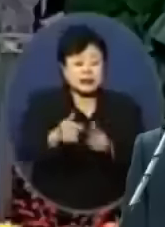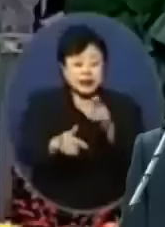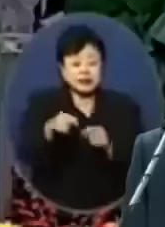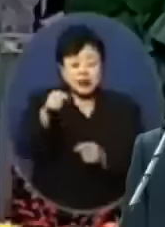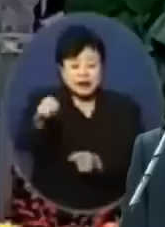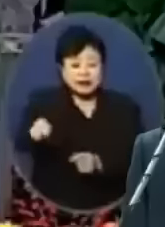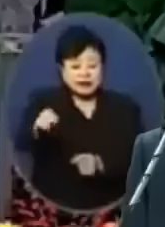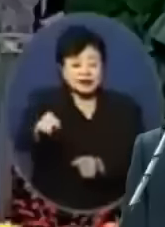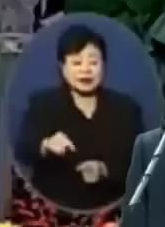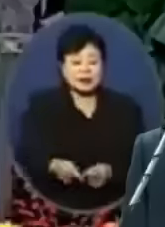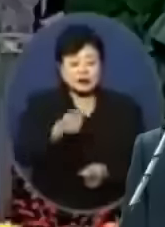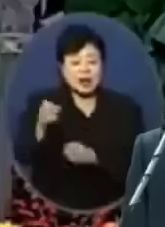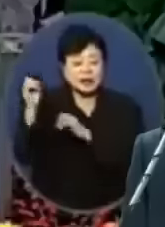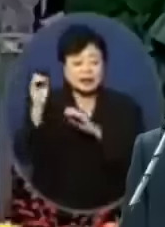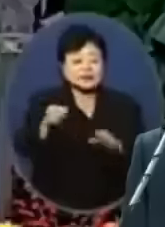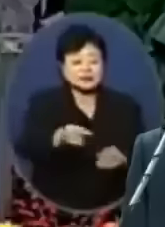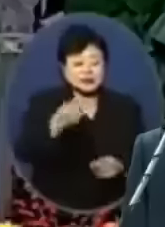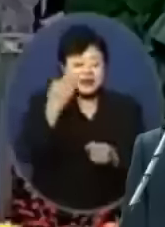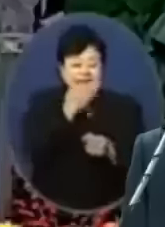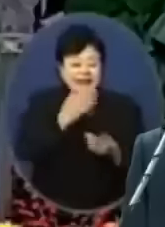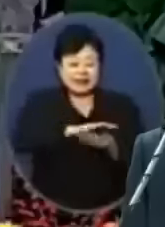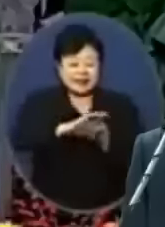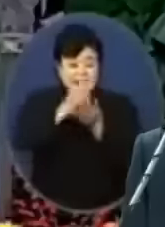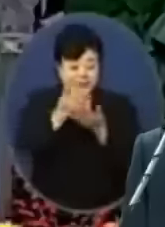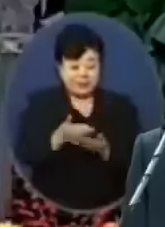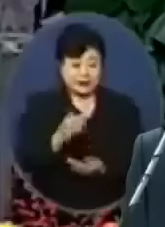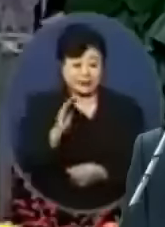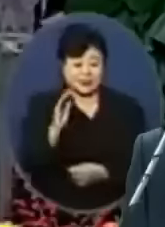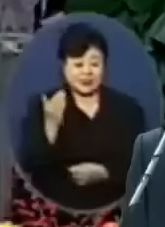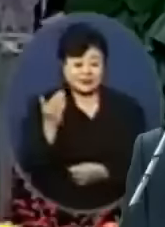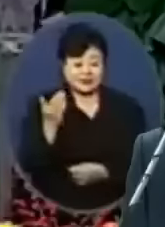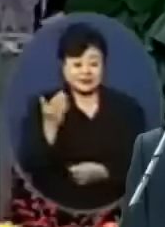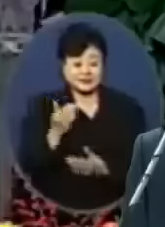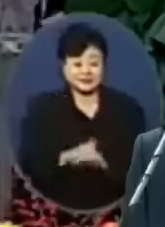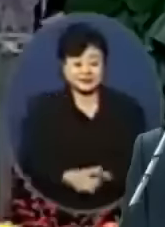나무를 가리키시니 그가 물에 던지니 물이 달아졌더라.